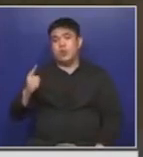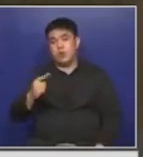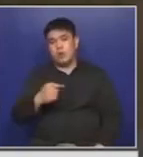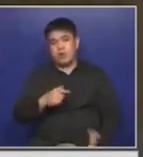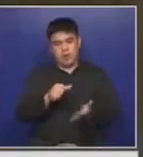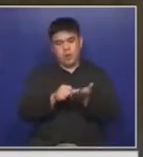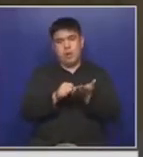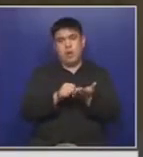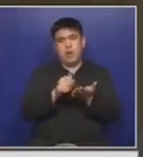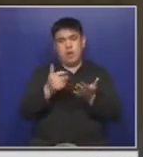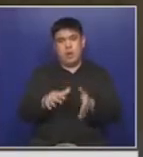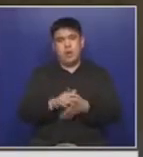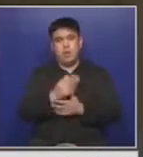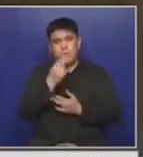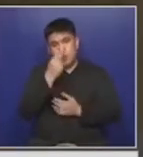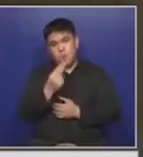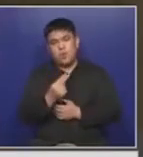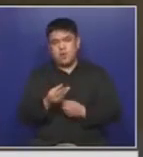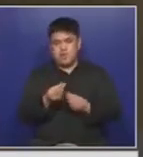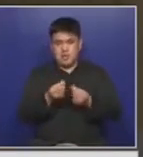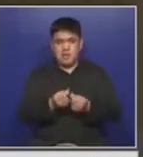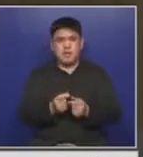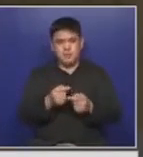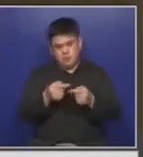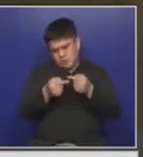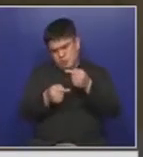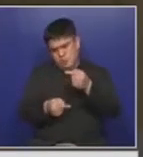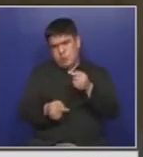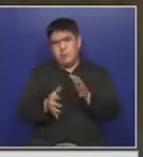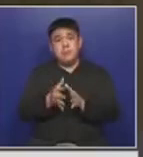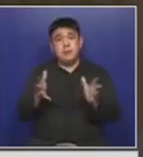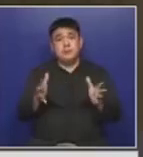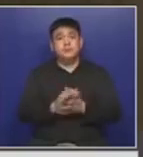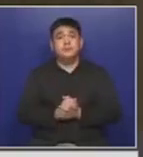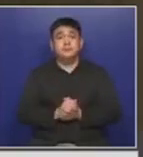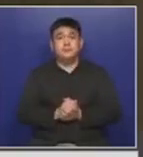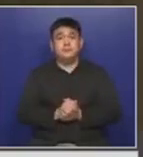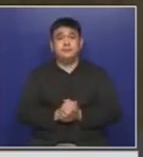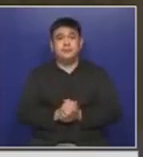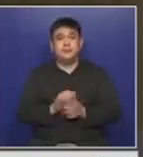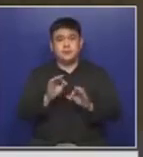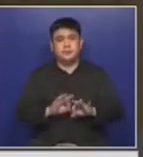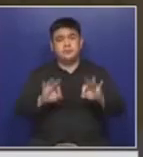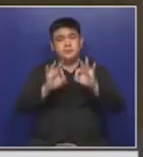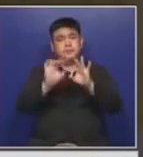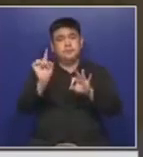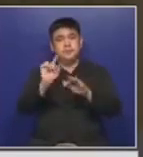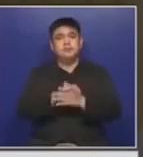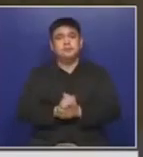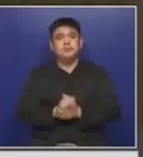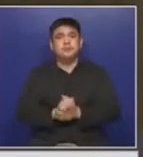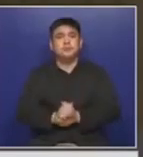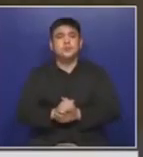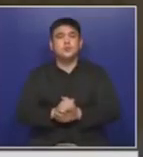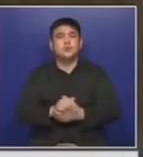แก้ไขนะครับมีรายละเอียดเยอะมากผมก็คงจะไม่ลงรายละเอียดเหล่านี้แต่หลักๆก็คือว่ามันเป็นเรื่อง